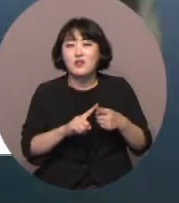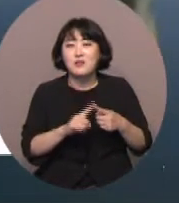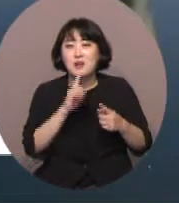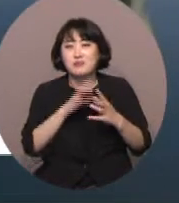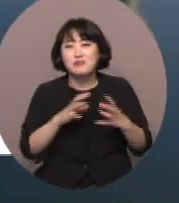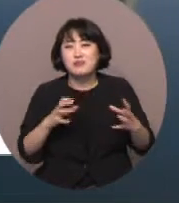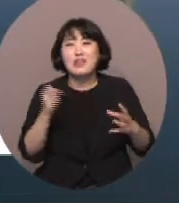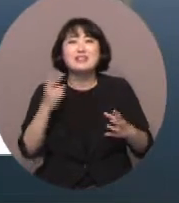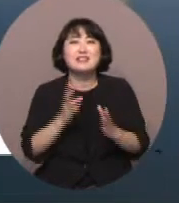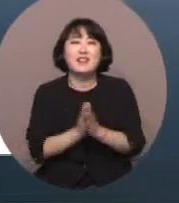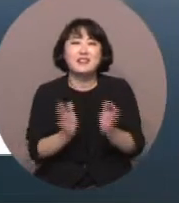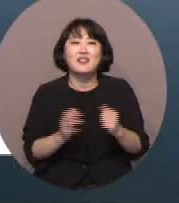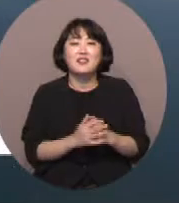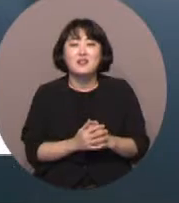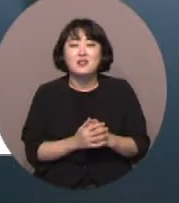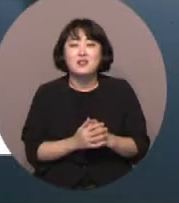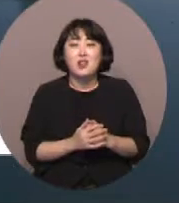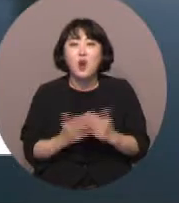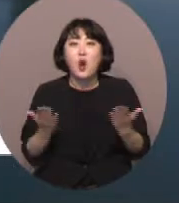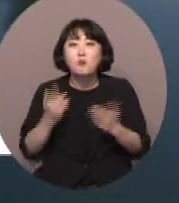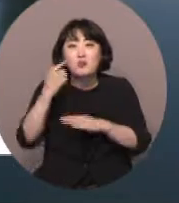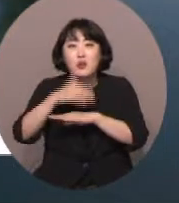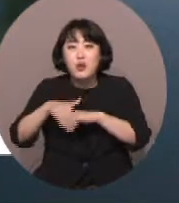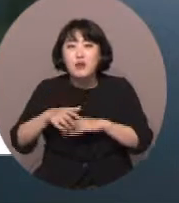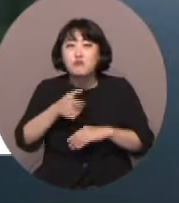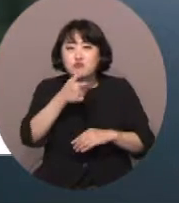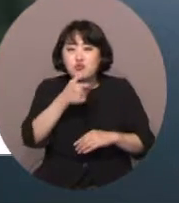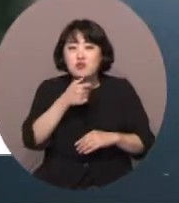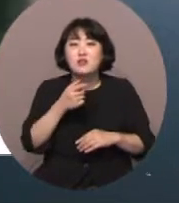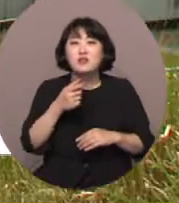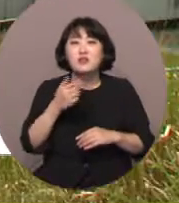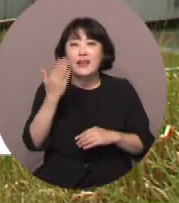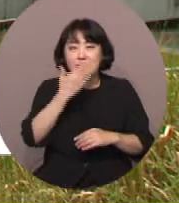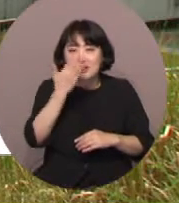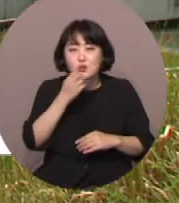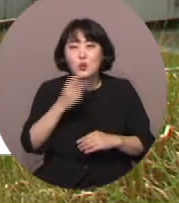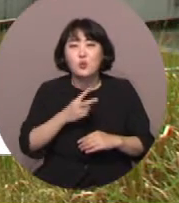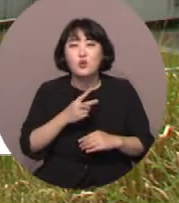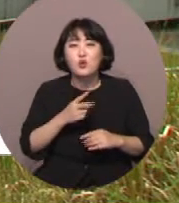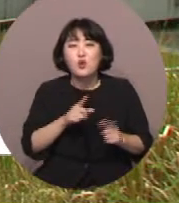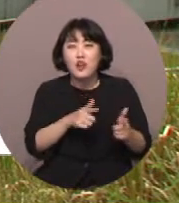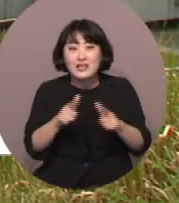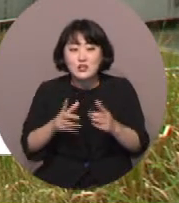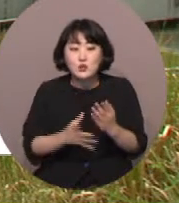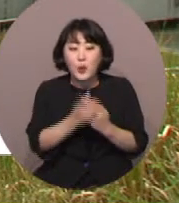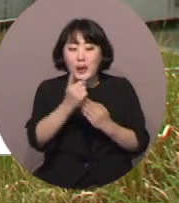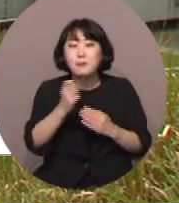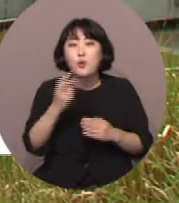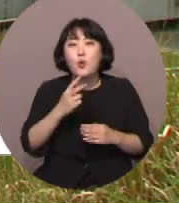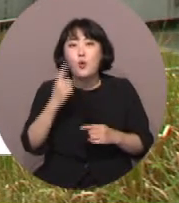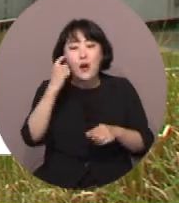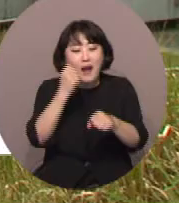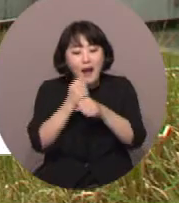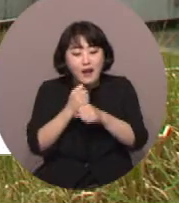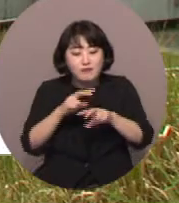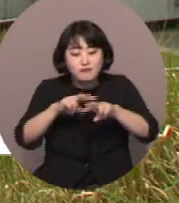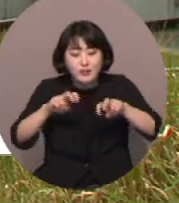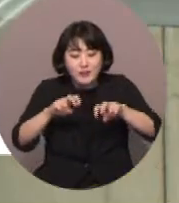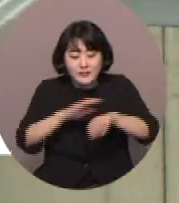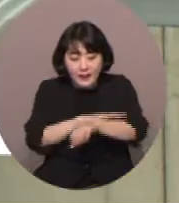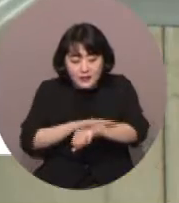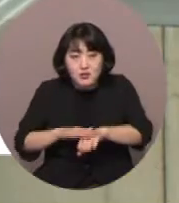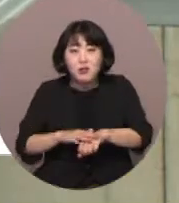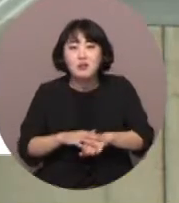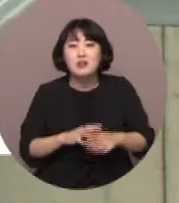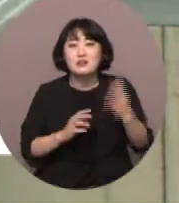환경부는 최근 업무계획 에서 수질 생태 치수 등 다양한 항목을 총합 과학적으로 분석해 4대강